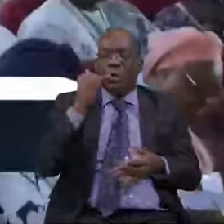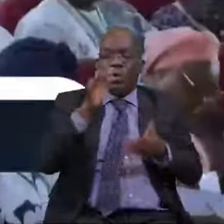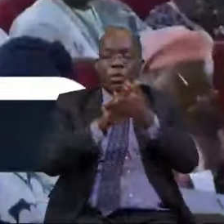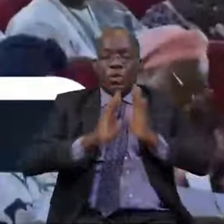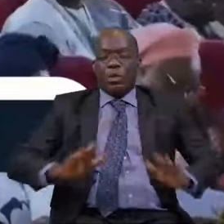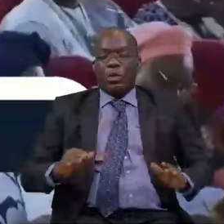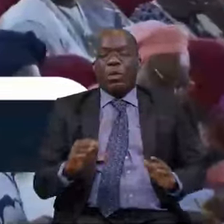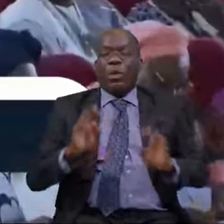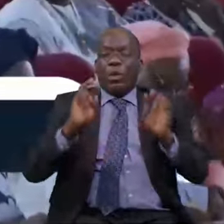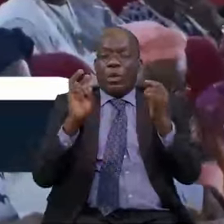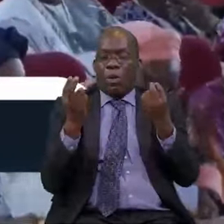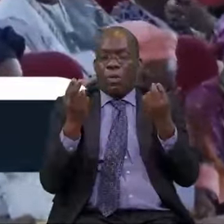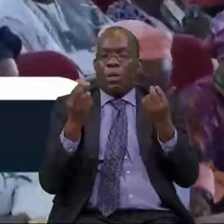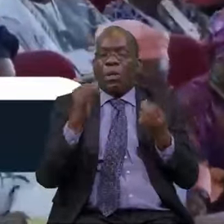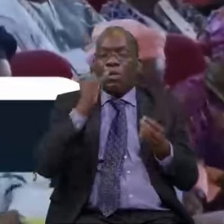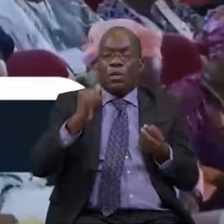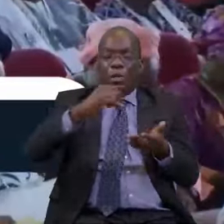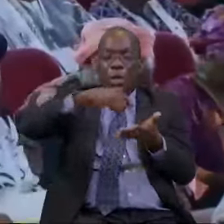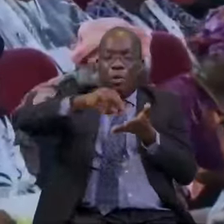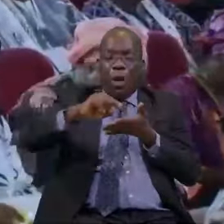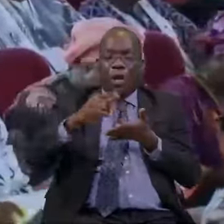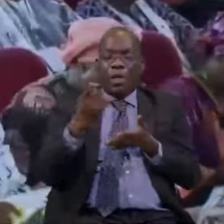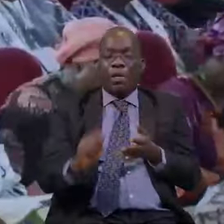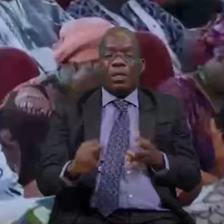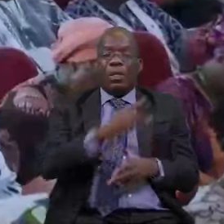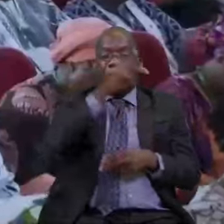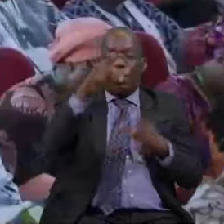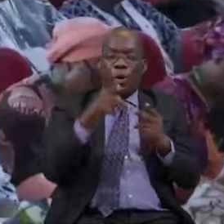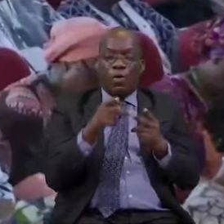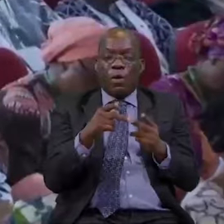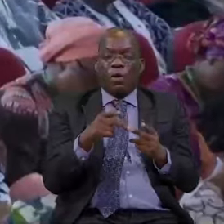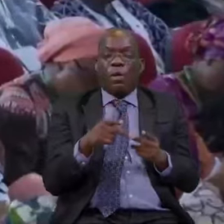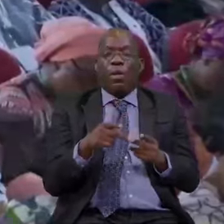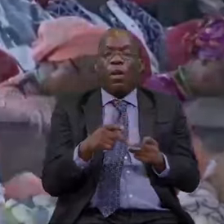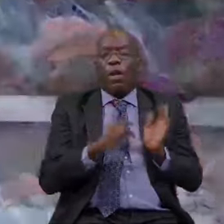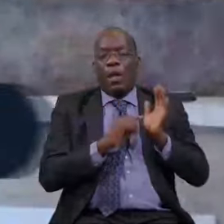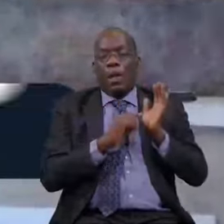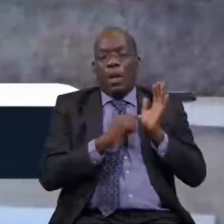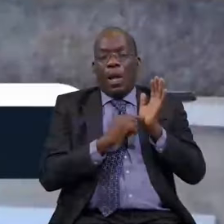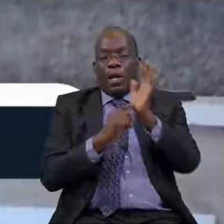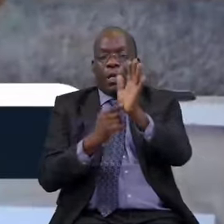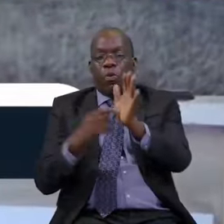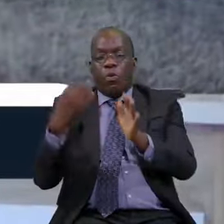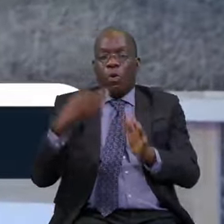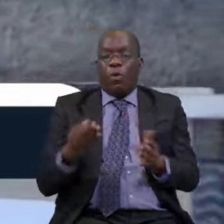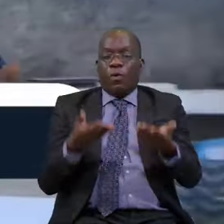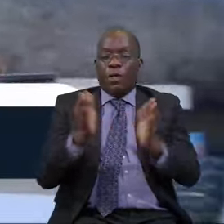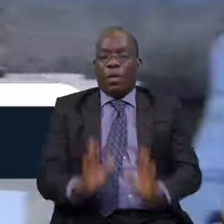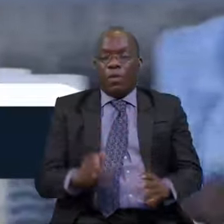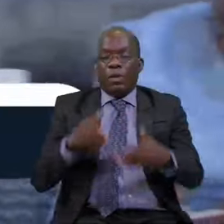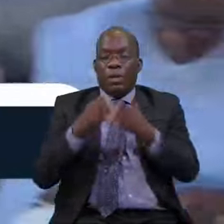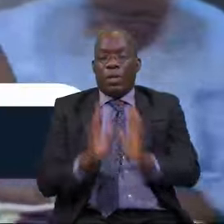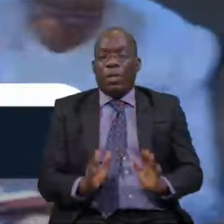Je vous parle du fait d'observer le modèle parfait